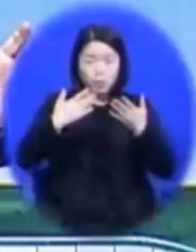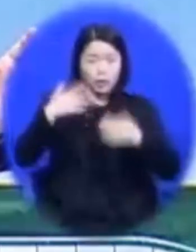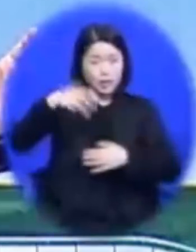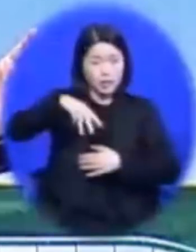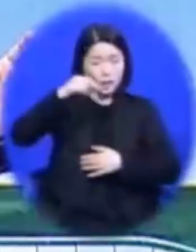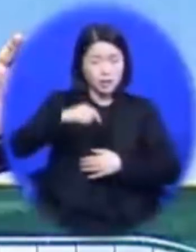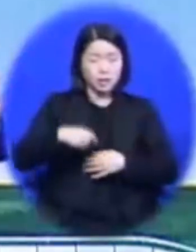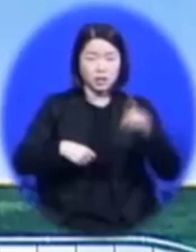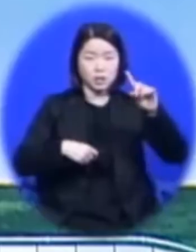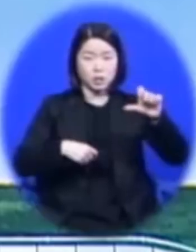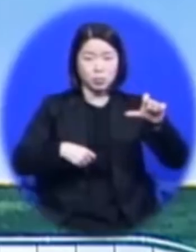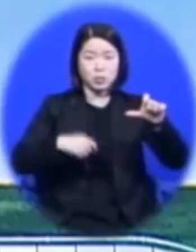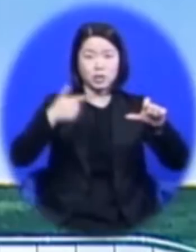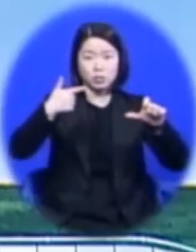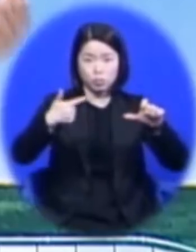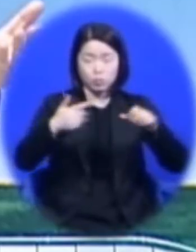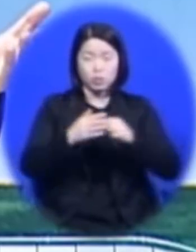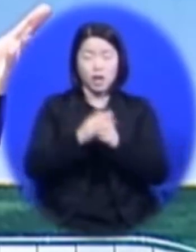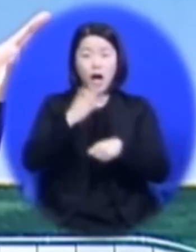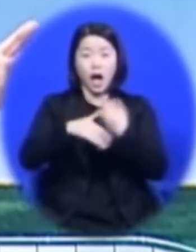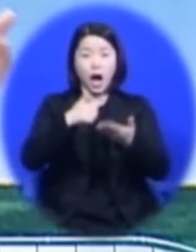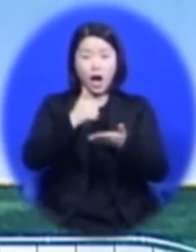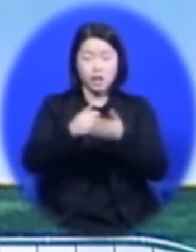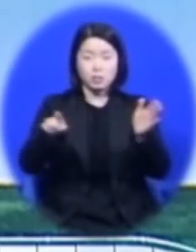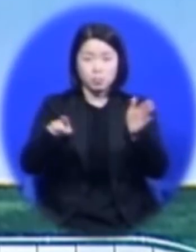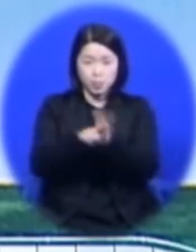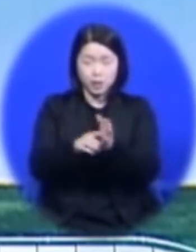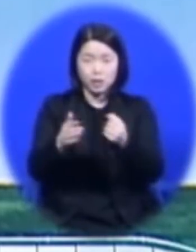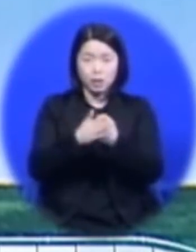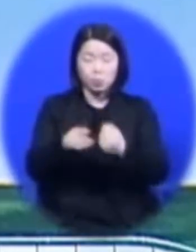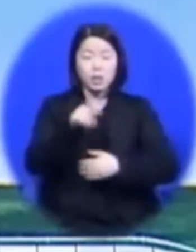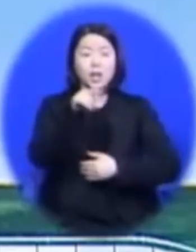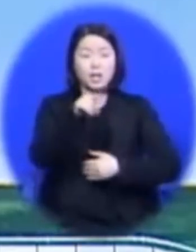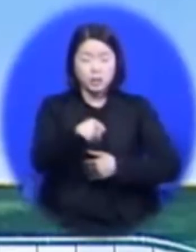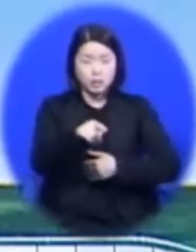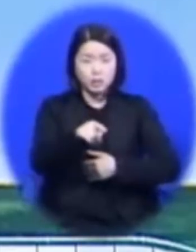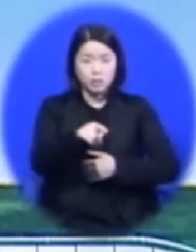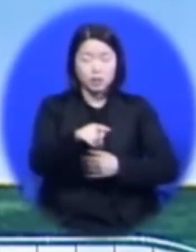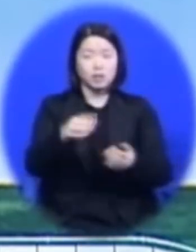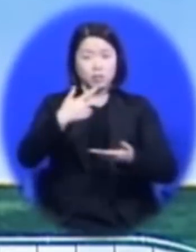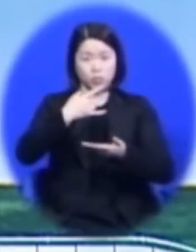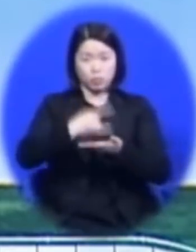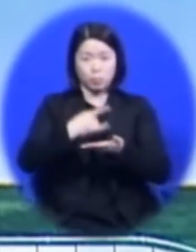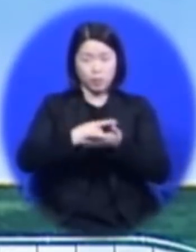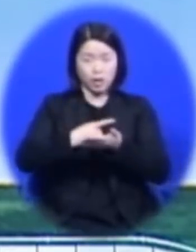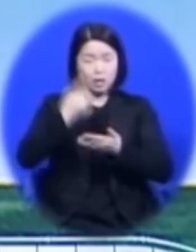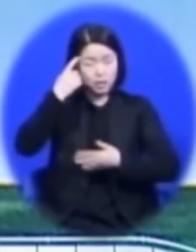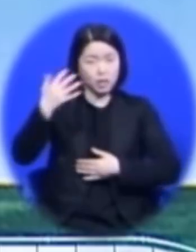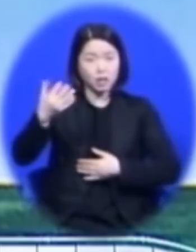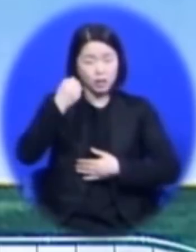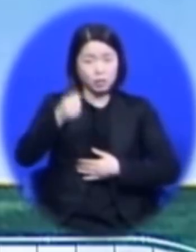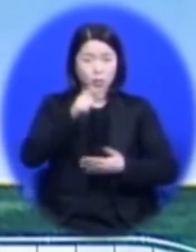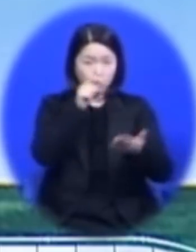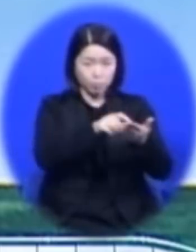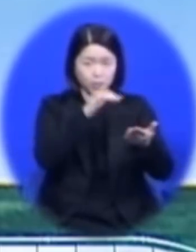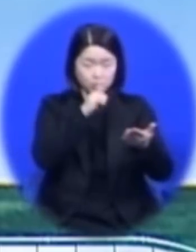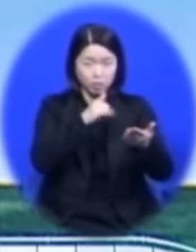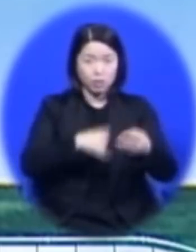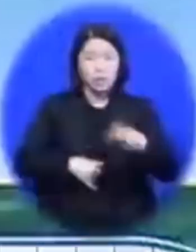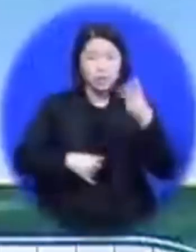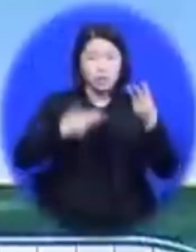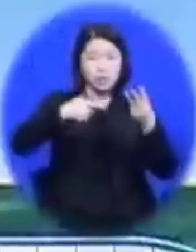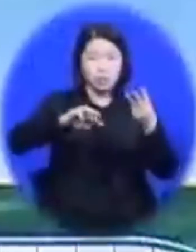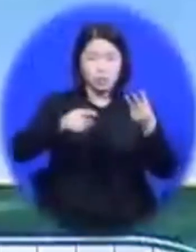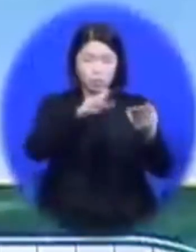6절에 하나님을 믿으니 하나님이 그를 없다고 여기셨다 고 말씀하셨어요 3절의